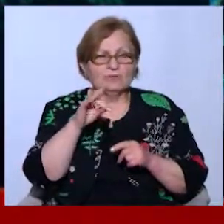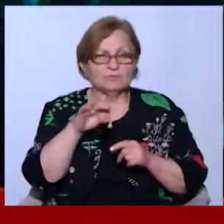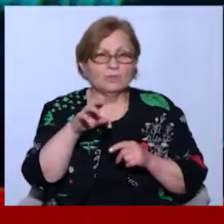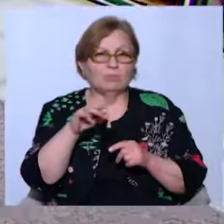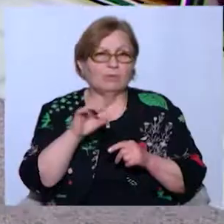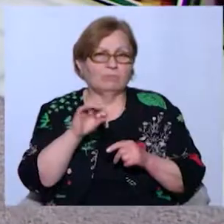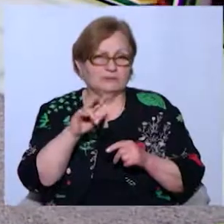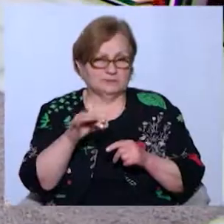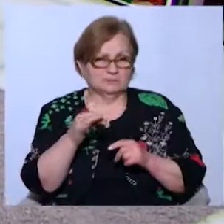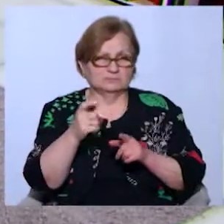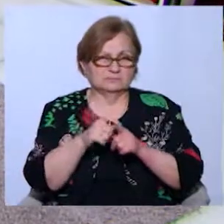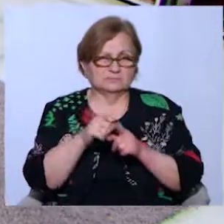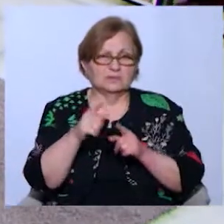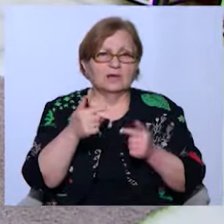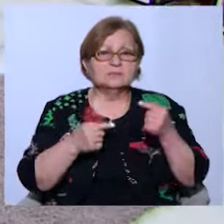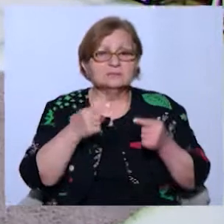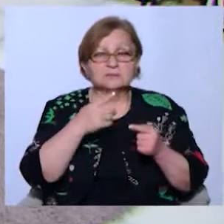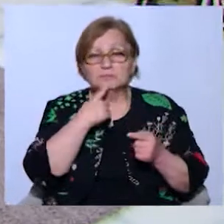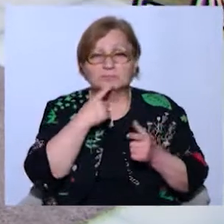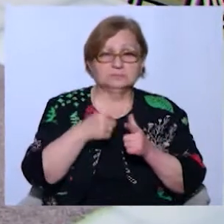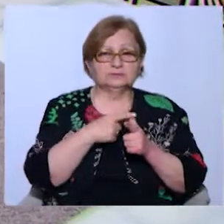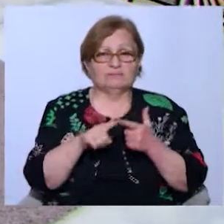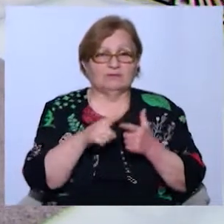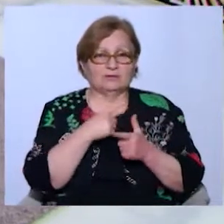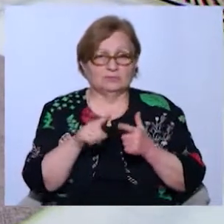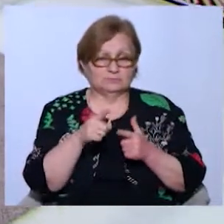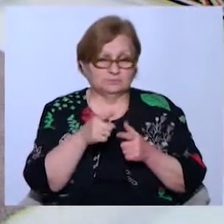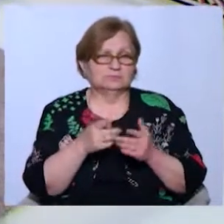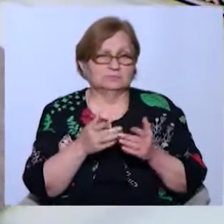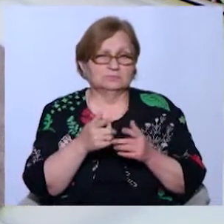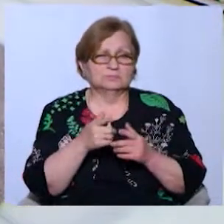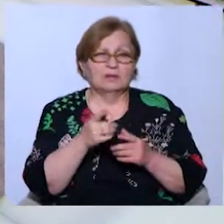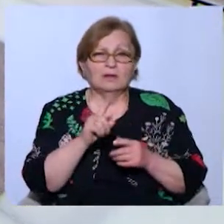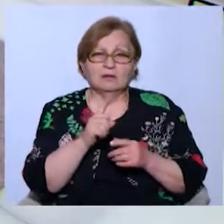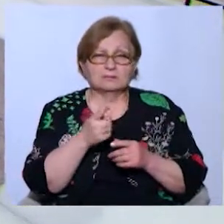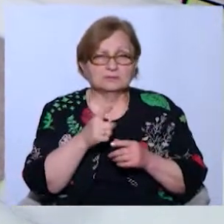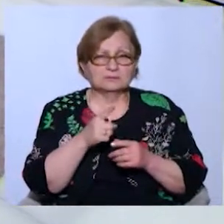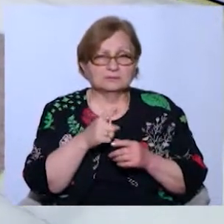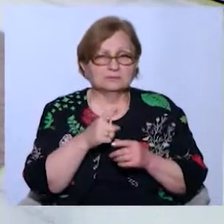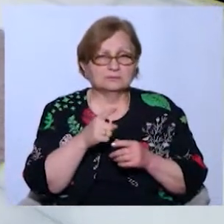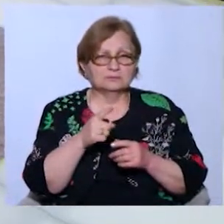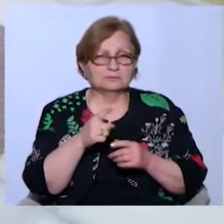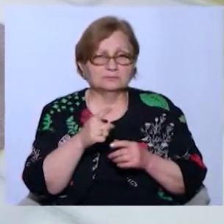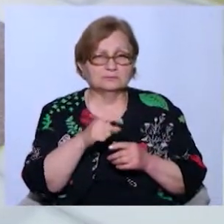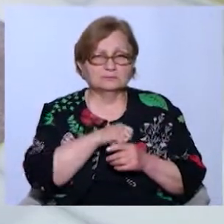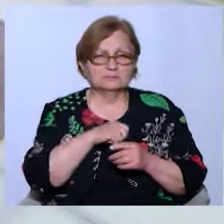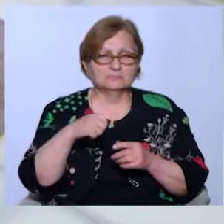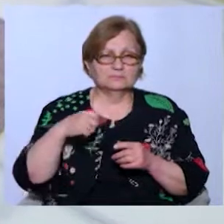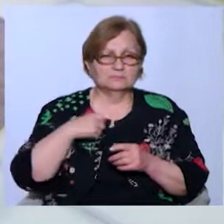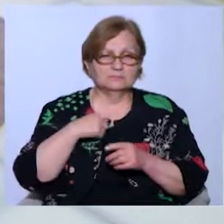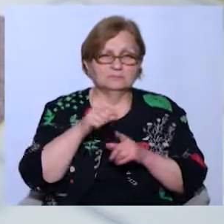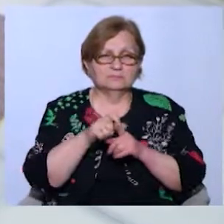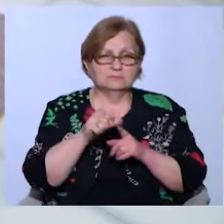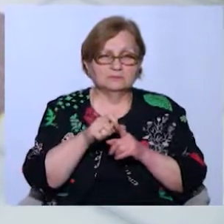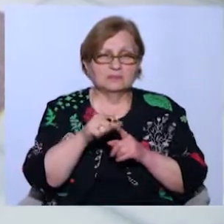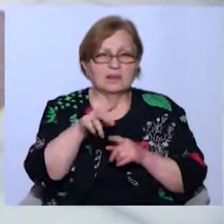ალბათ, სავარაუდოდ. შესაბამისად აქედან მოდის ალბათობა სიტყვა, რადგან თითან სიტყვა probability არის